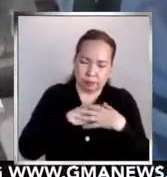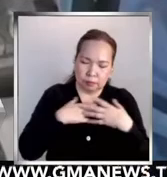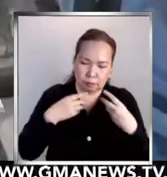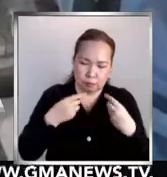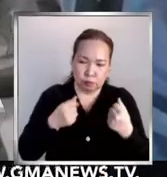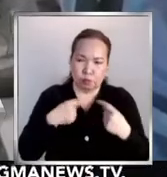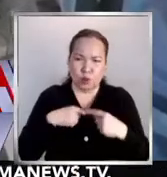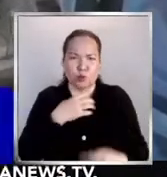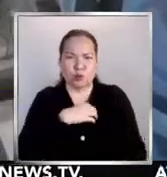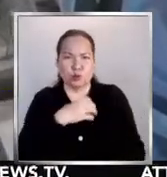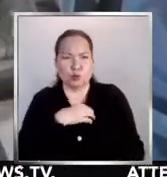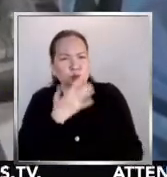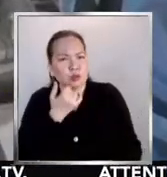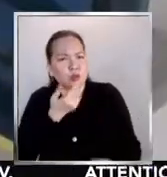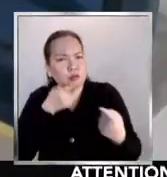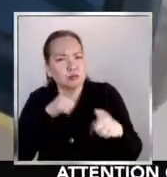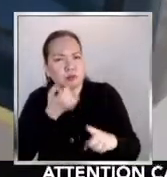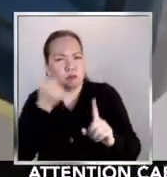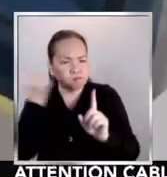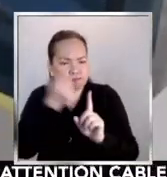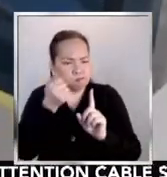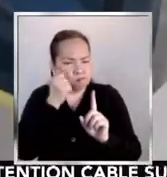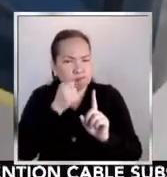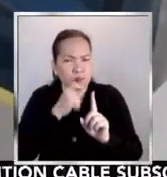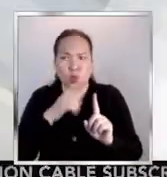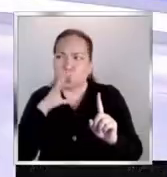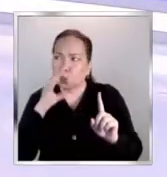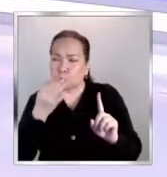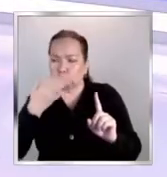motibo at pagkakakilala ng suspect.